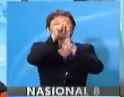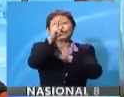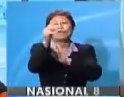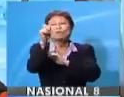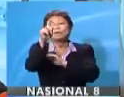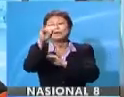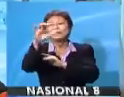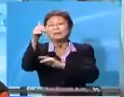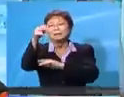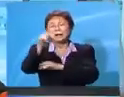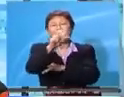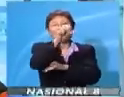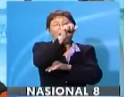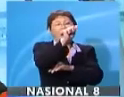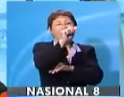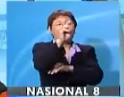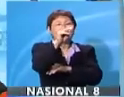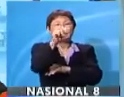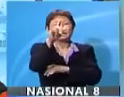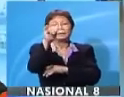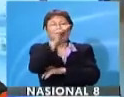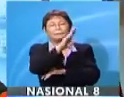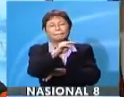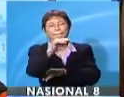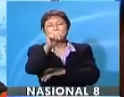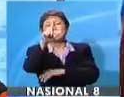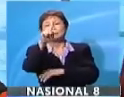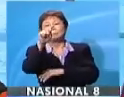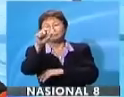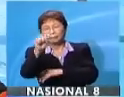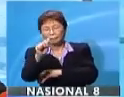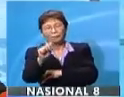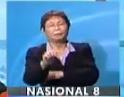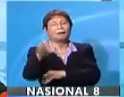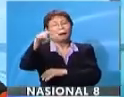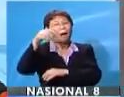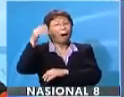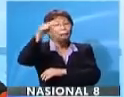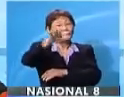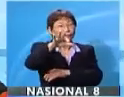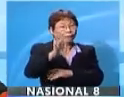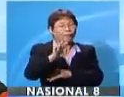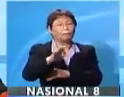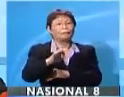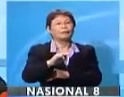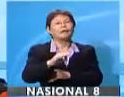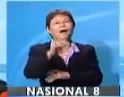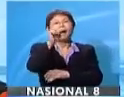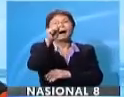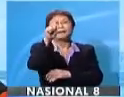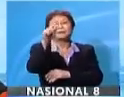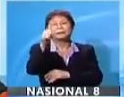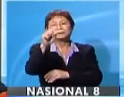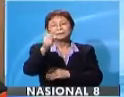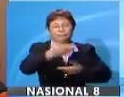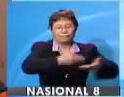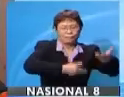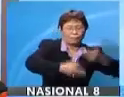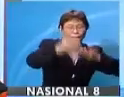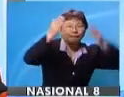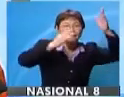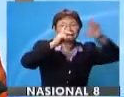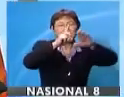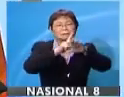Albania dan Malta. Sementara Dato' Adeline Leong antara yang bakal dilantik sebagai Atase Perdagangan Malaysia di